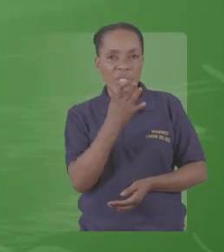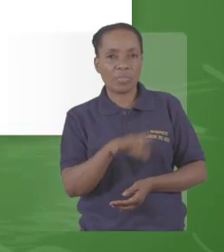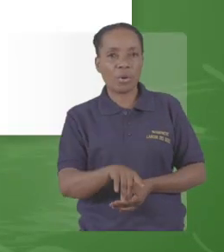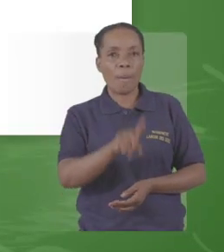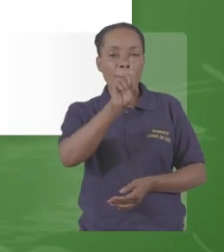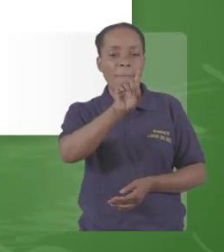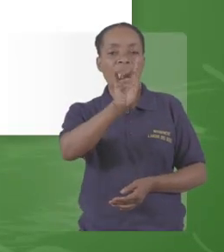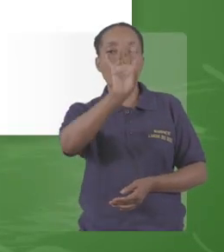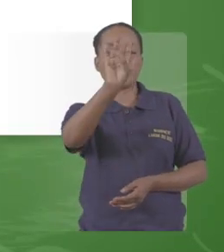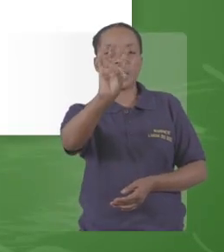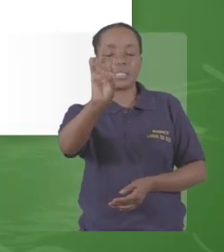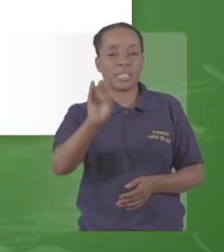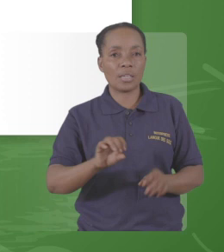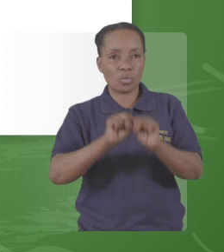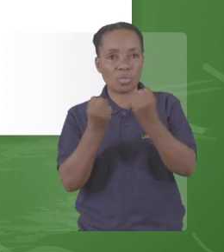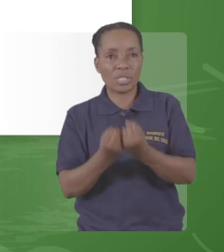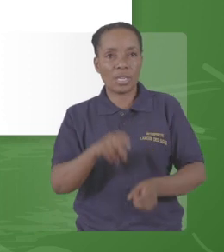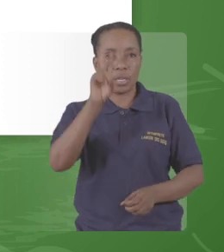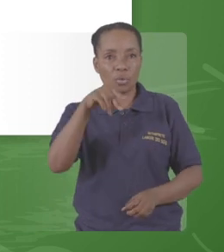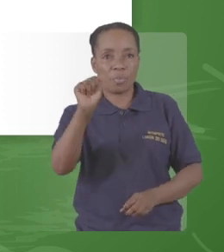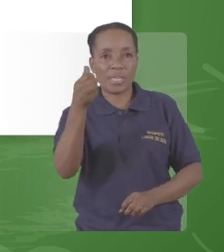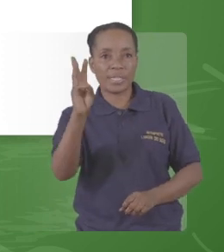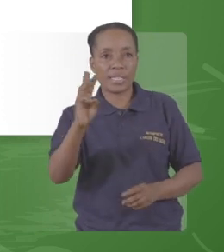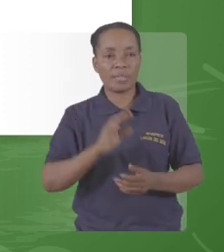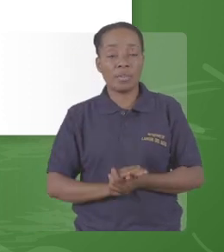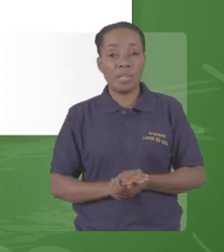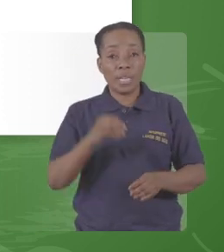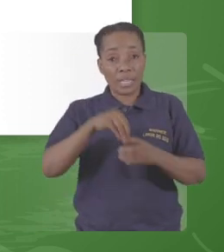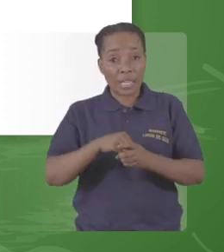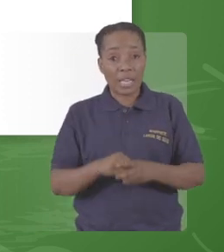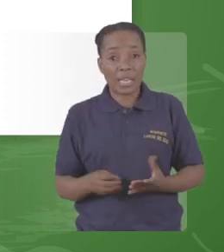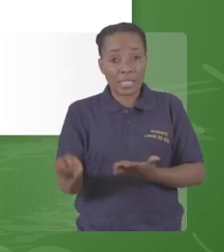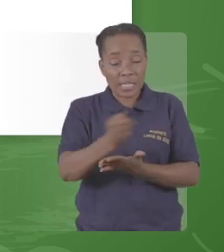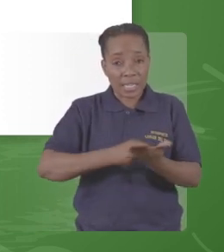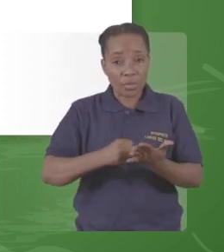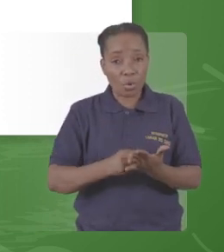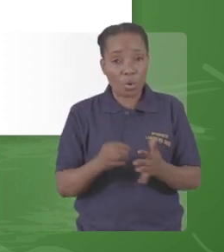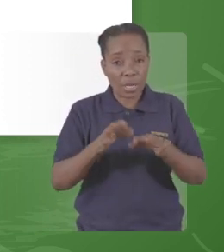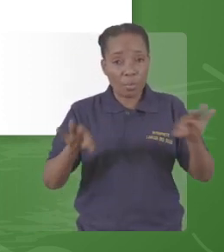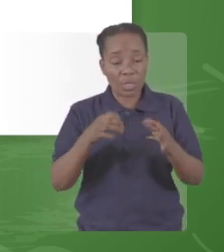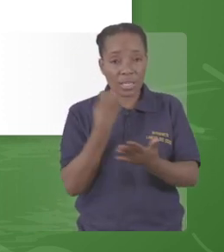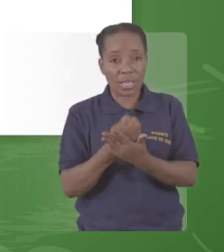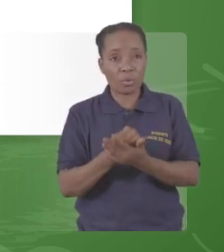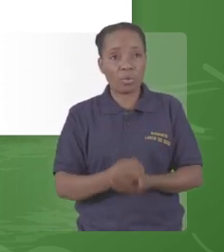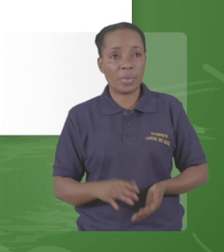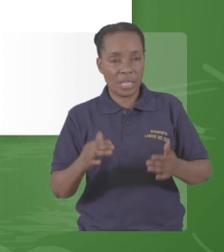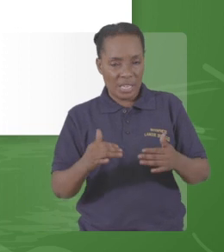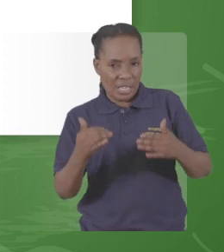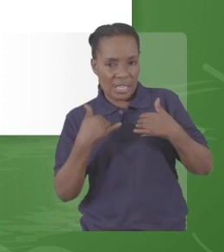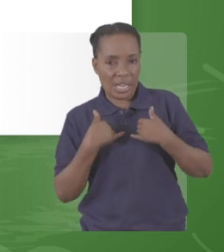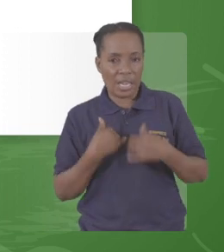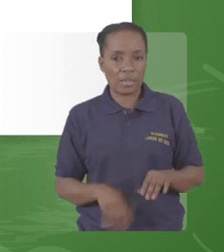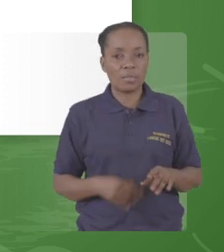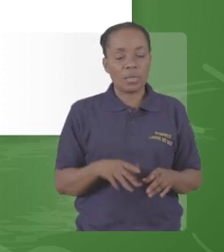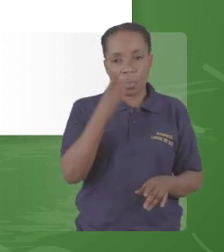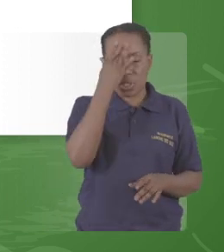2016. Dans les secteurs clés de l'économie, on peut citer dans l'énergie, EDF, Énergie